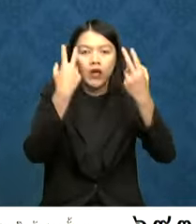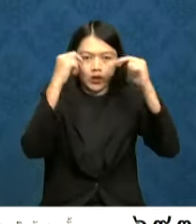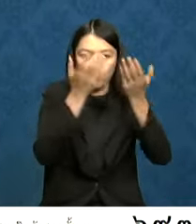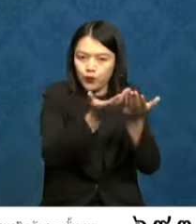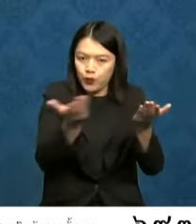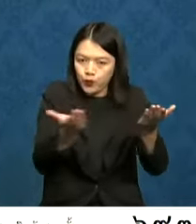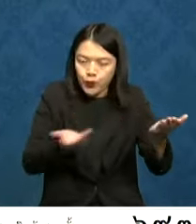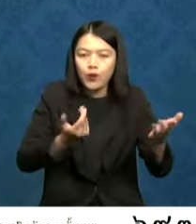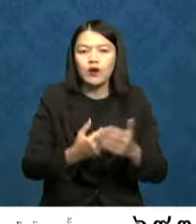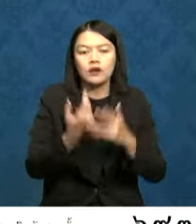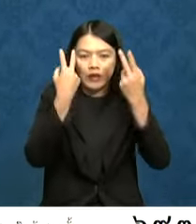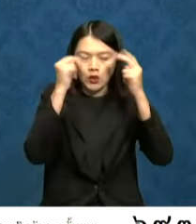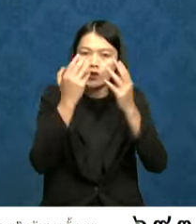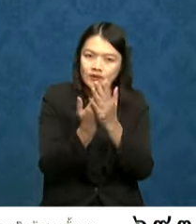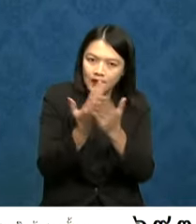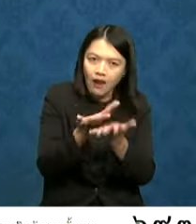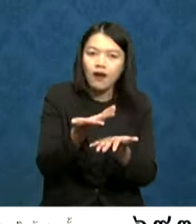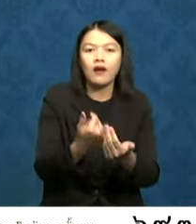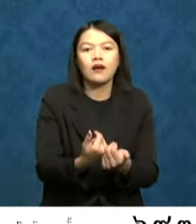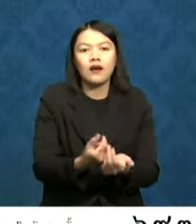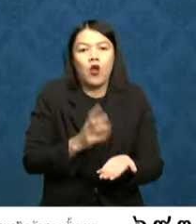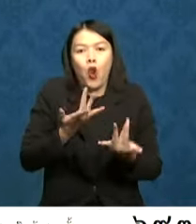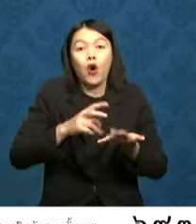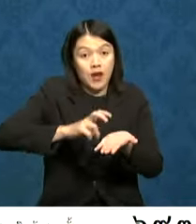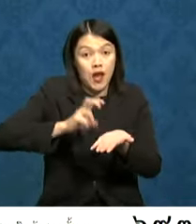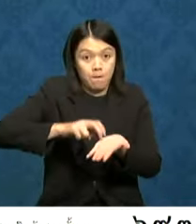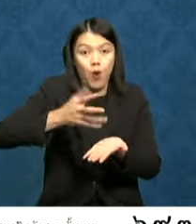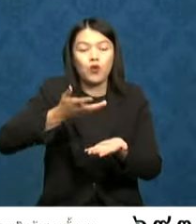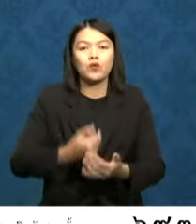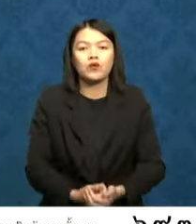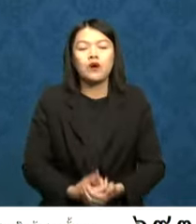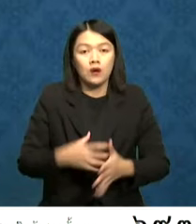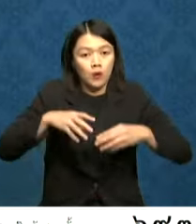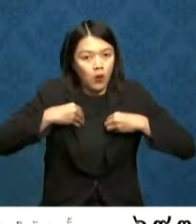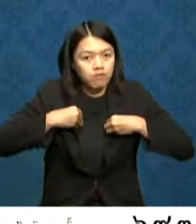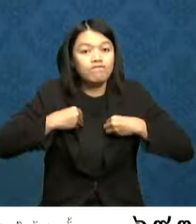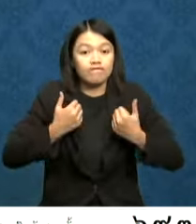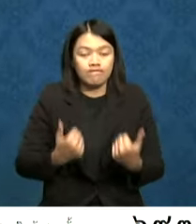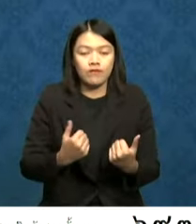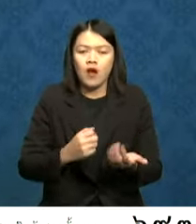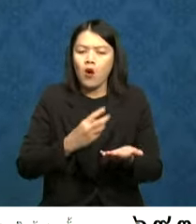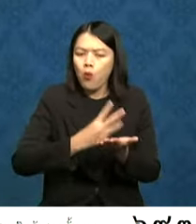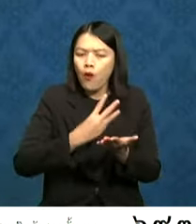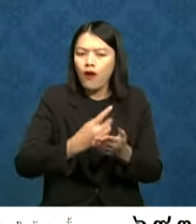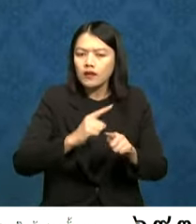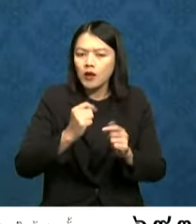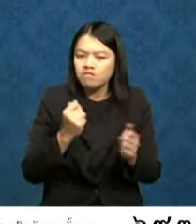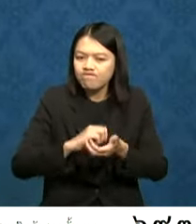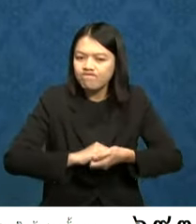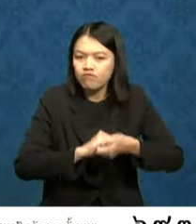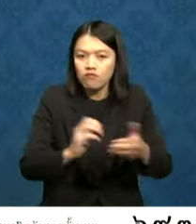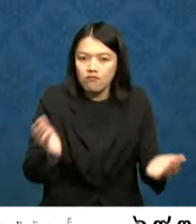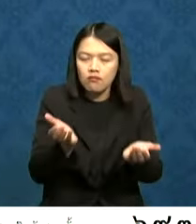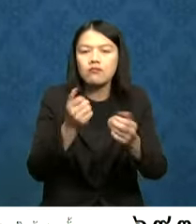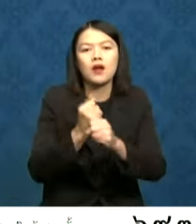เพราะเป็นกฎหมายว่าด้วยการเงินรให้ท่านรับรองอยู่ถ้าท่านเห็นด้วยกับพวกเราในวันนี้ว่าวาระต่างๆเหล่านี้เราผลักดันได้ร่วมกัน